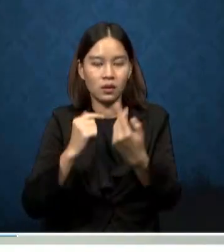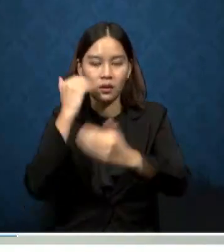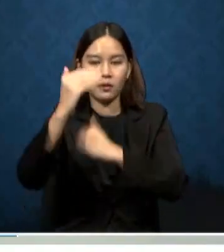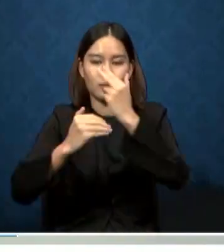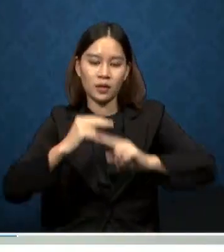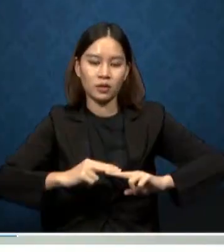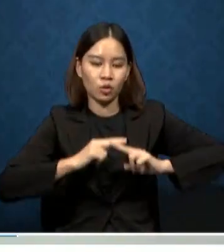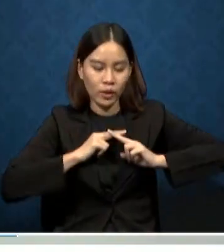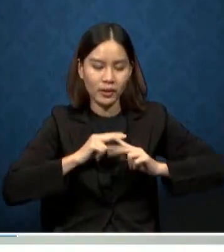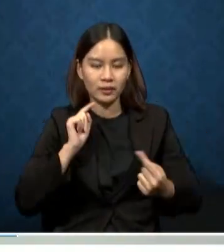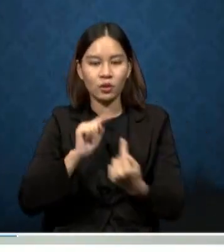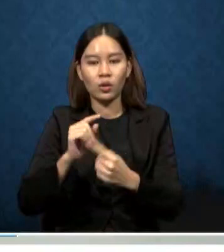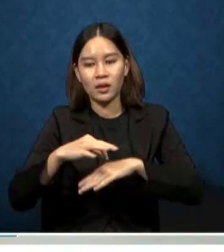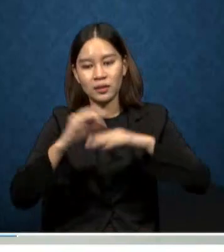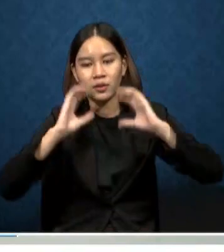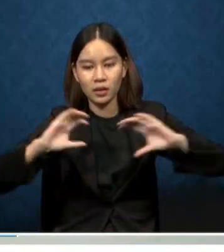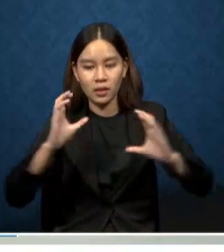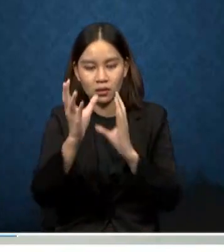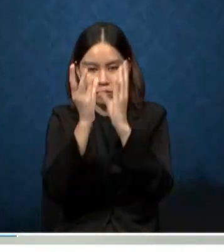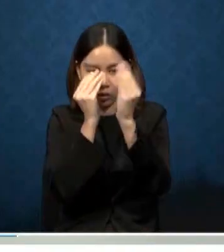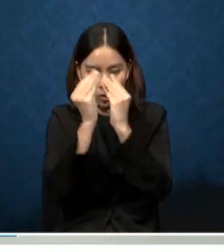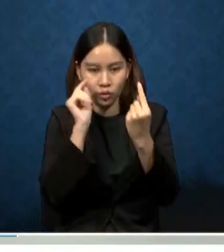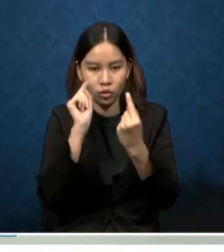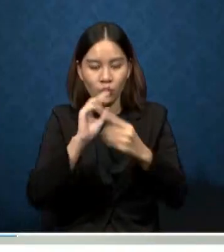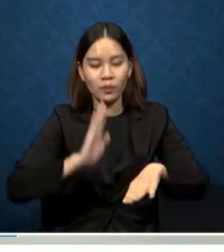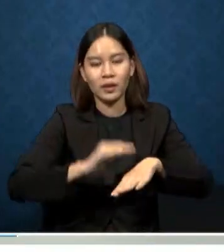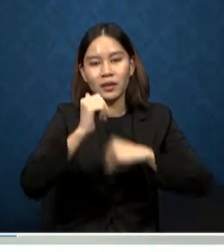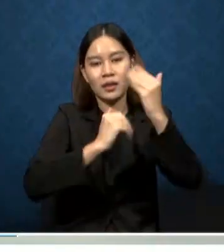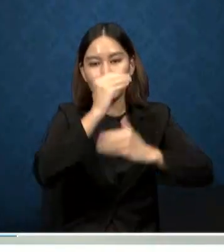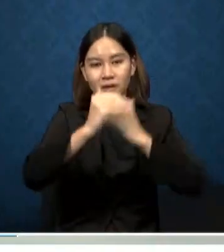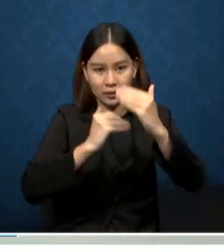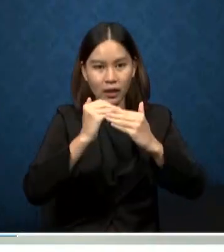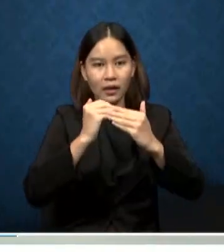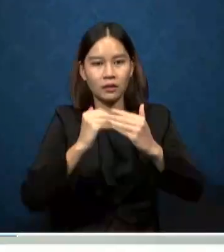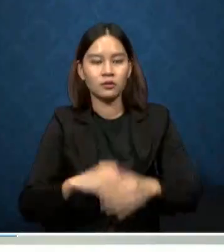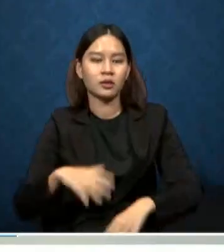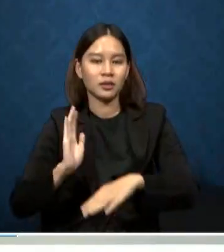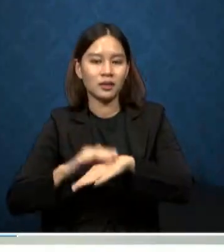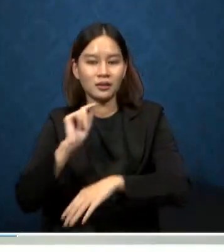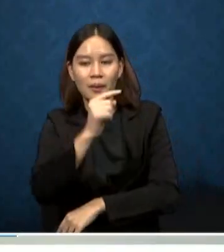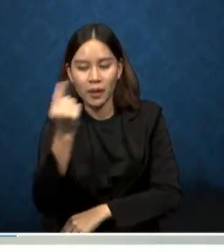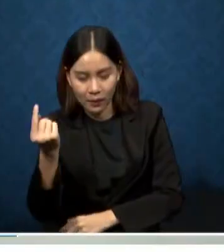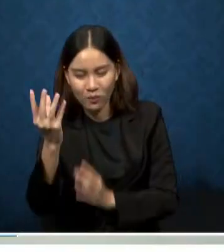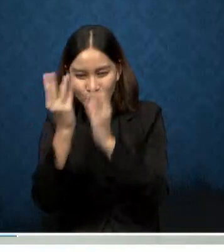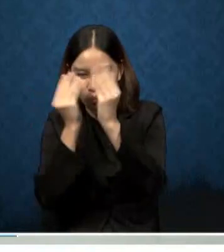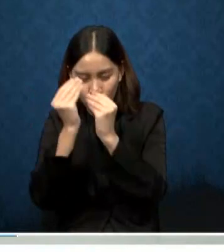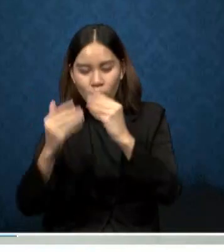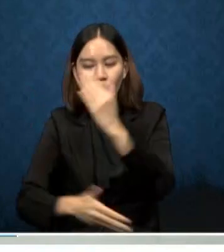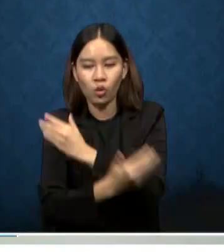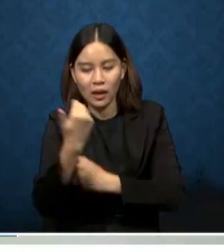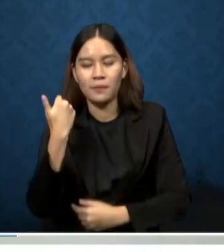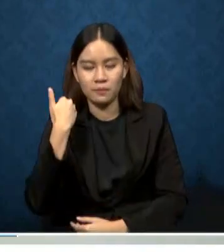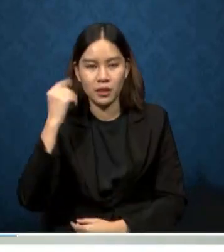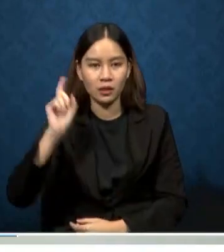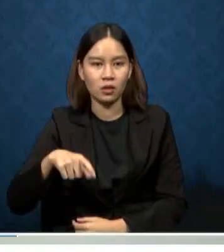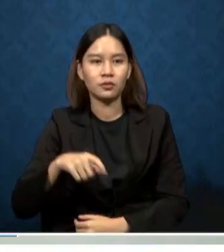นาตัวเองของขรัการให้เรีนรู้ ทั้ง Upskill ทั้ง Reskill ทั้ง New Skillเขาตองมีโอกาสมากข